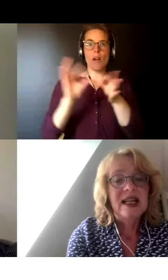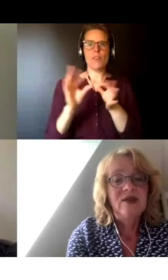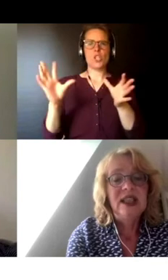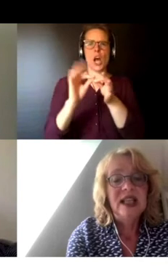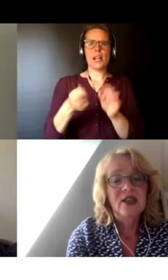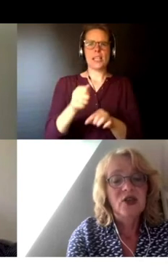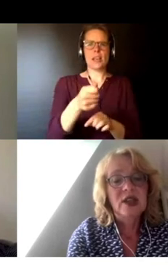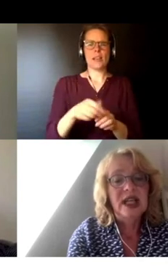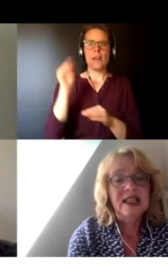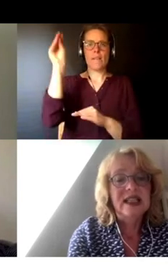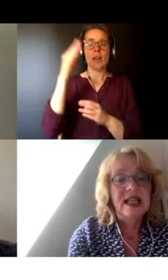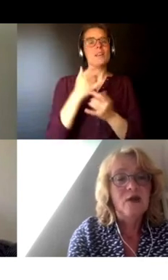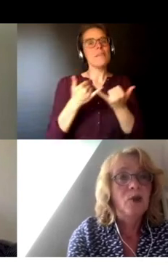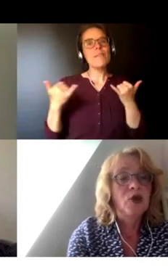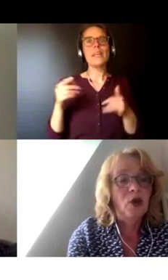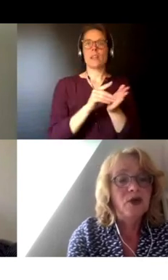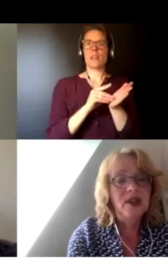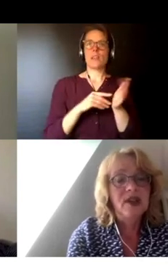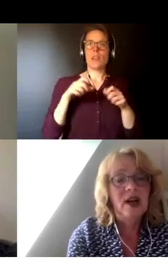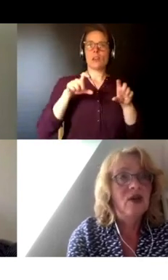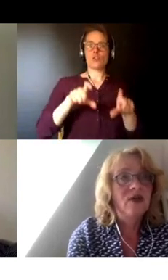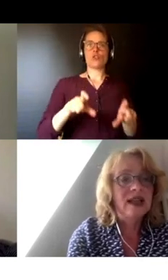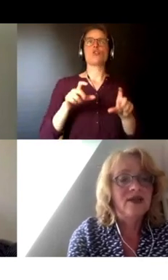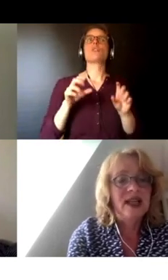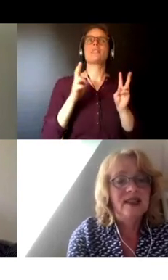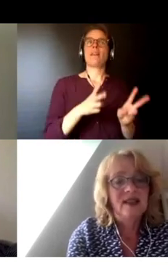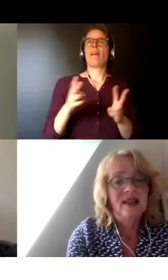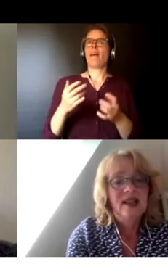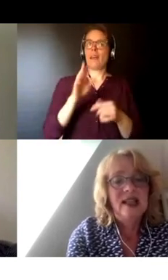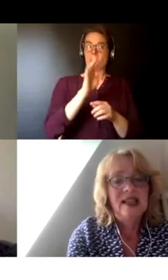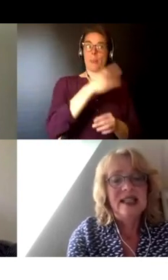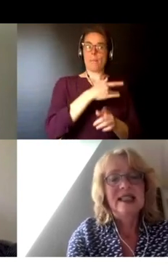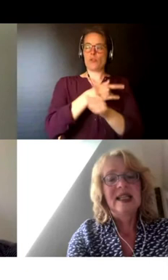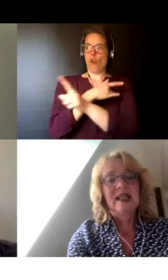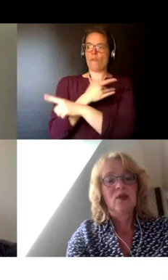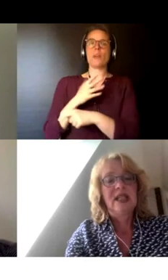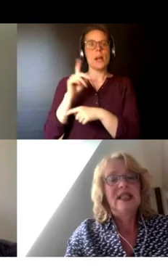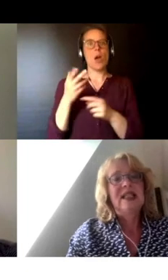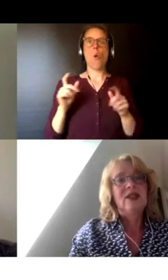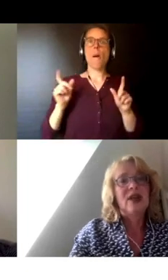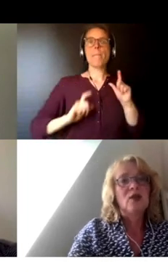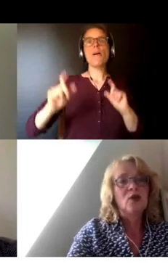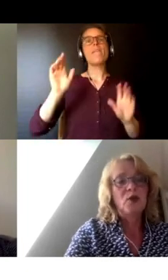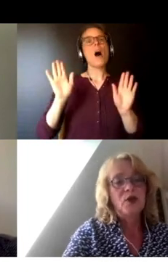klar sein, wie die Datenschutzrechte der davon Betroffenen auch gewahrt werden. Denn das sind ja dann